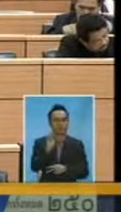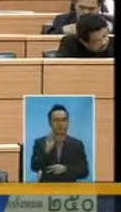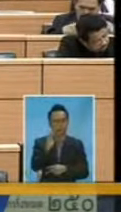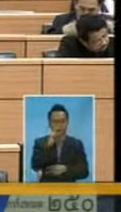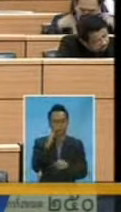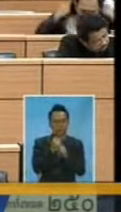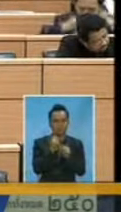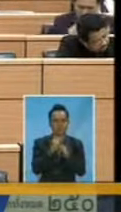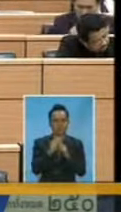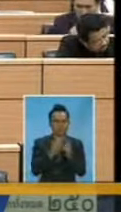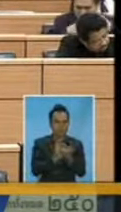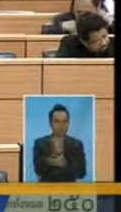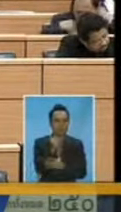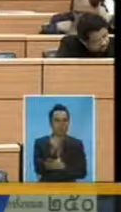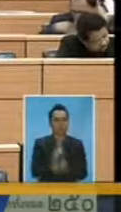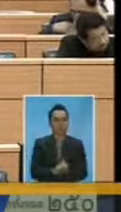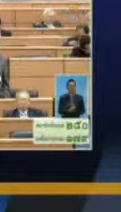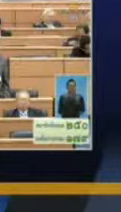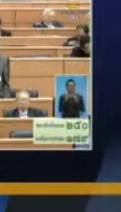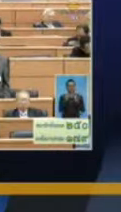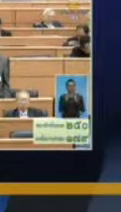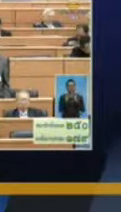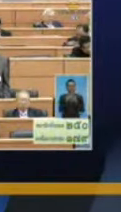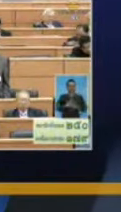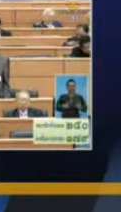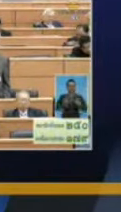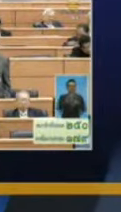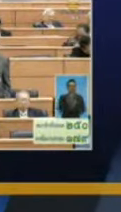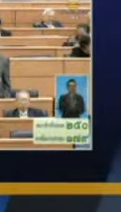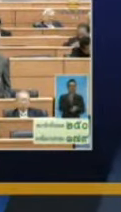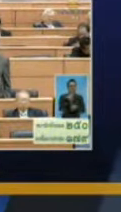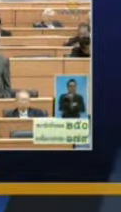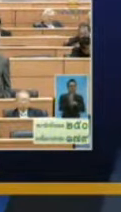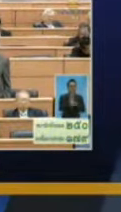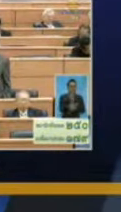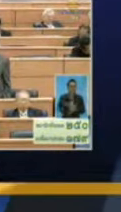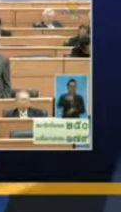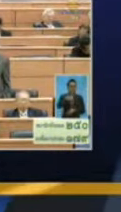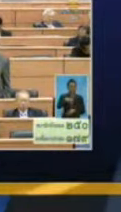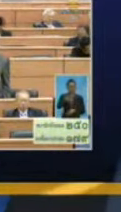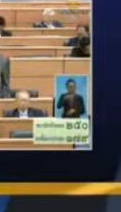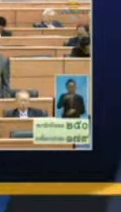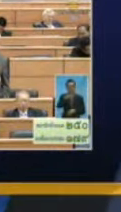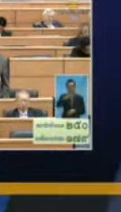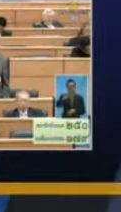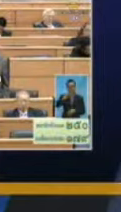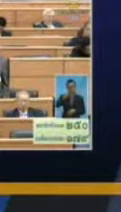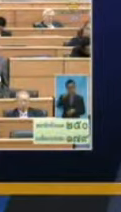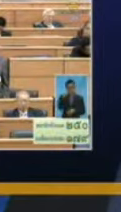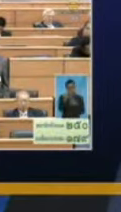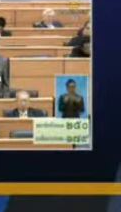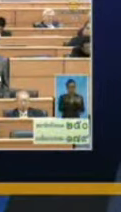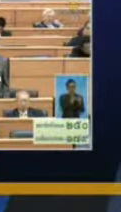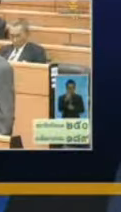ณีที่หลายคนเนี่ยอาจจะไปยื่นให้ศาลวินิจฉัยนะครับกรณีการยุบพรรคการเมืองมีหลายคดีที่เกิดขึ้นกับการยุบพรรค